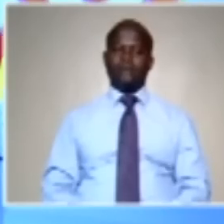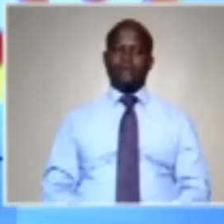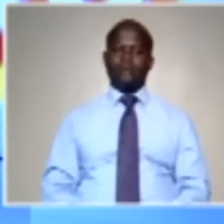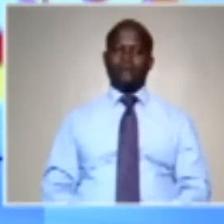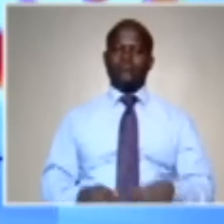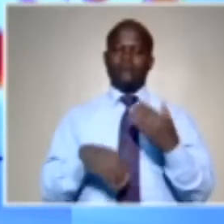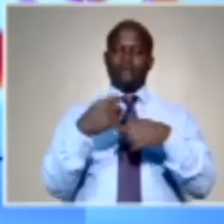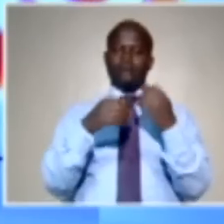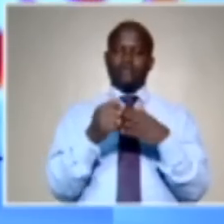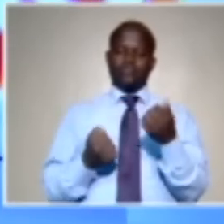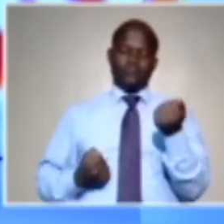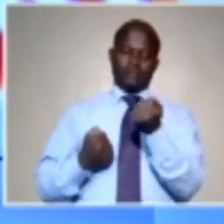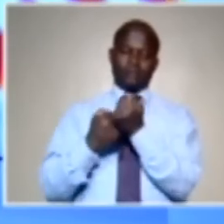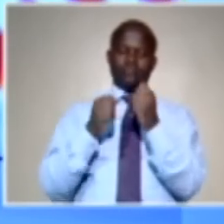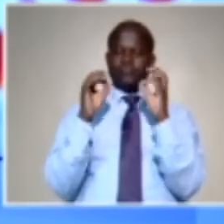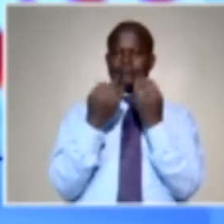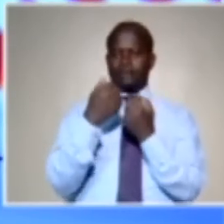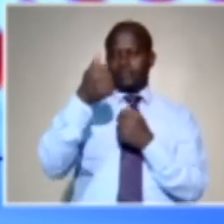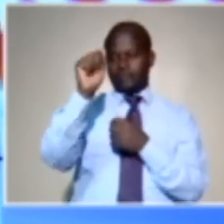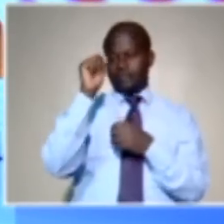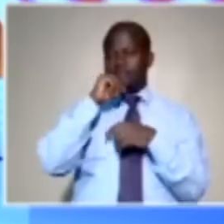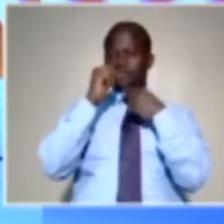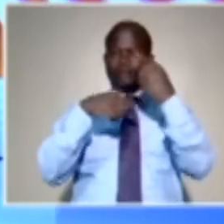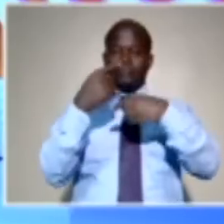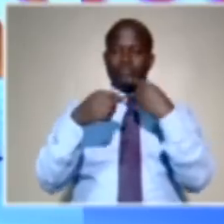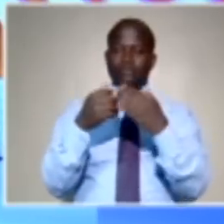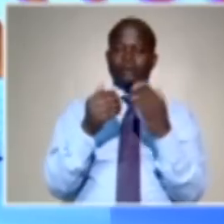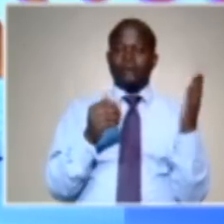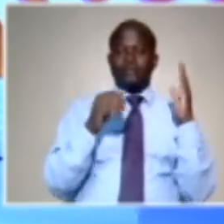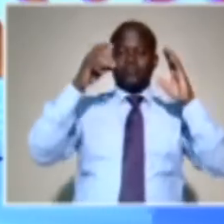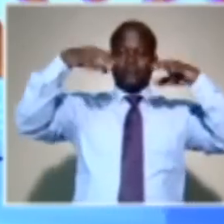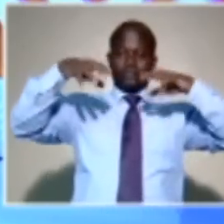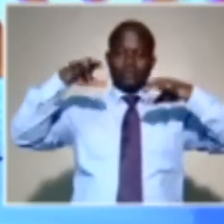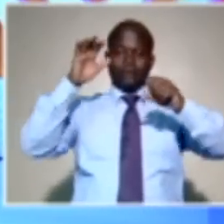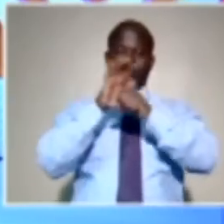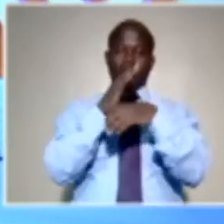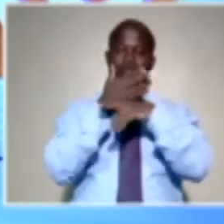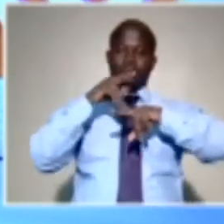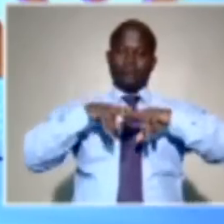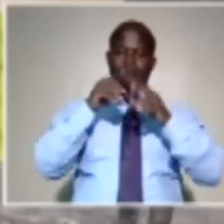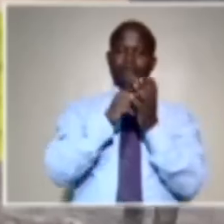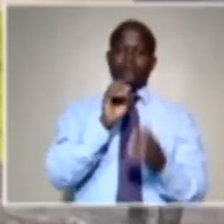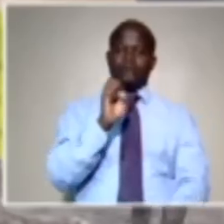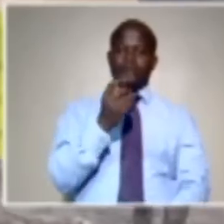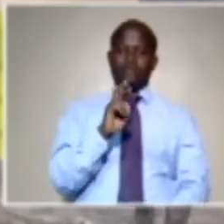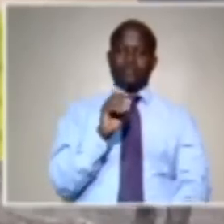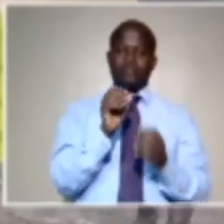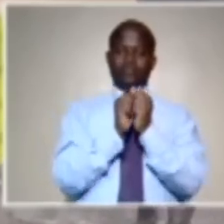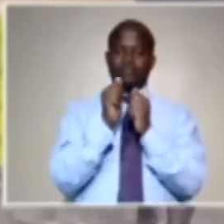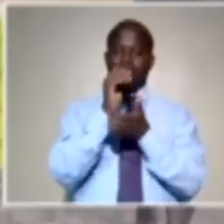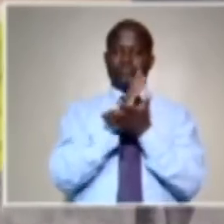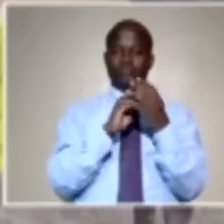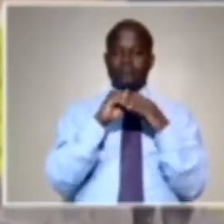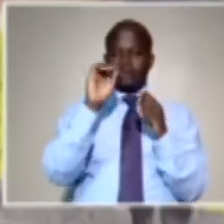n'ibibiza kandi komeza imiryango yabo tutarahindura kandi ingingo mu mvura nyinshi ministre w'intebe Dr Edouard Ngirente ari kumwe na bamwe mu